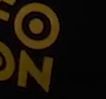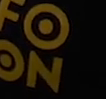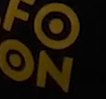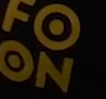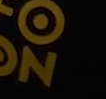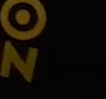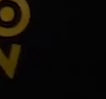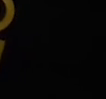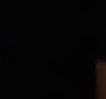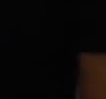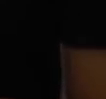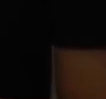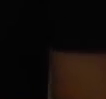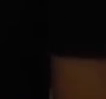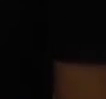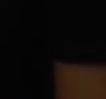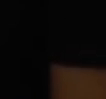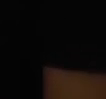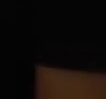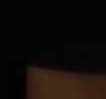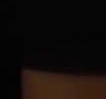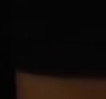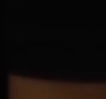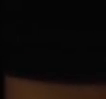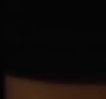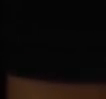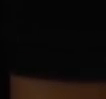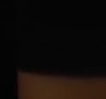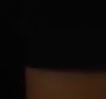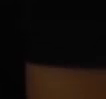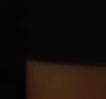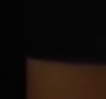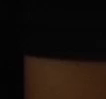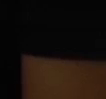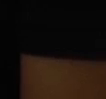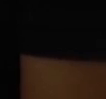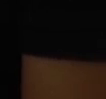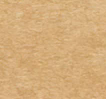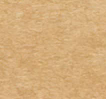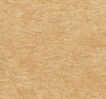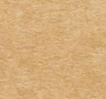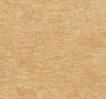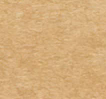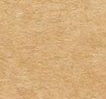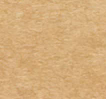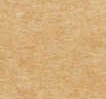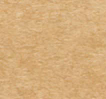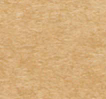So mamaya po tayo magkakaalaman ma'am, no? Opo, maraming salamat po.